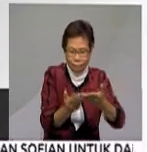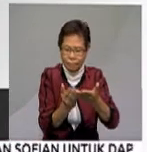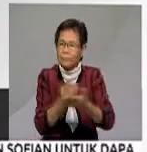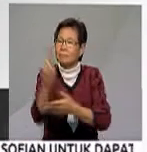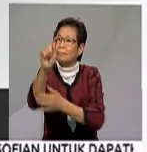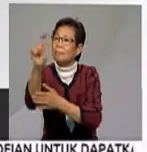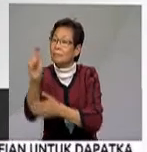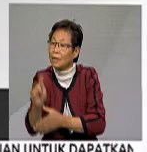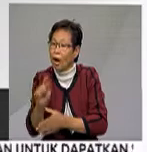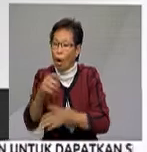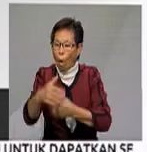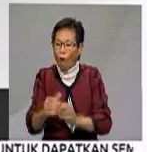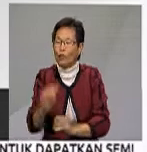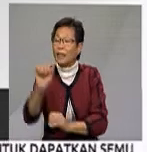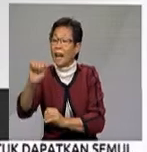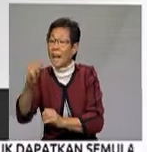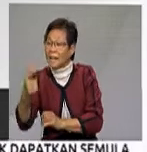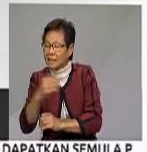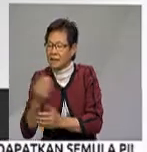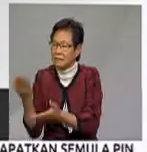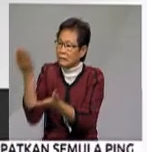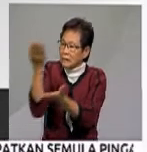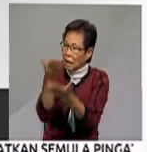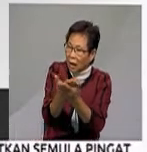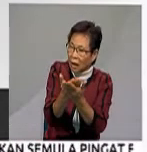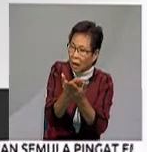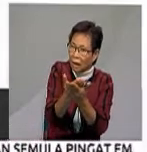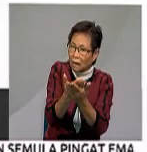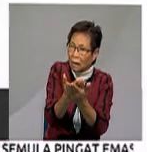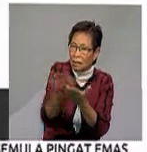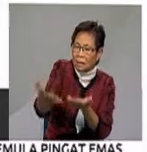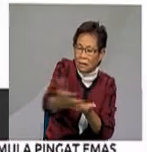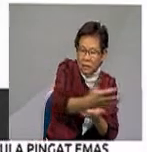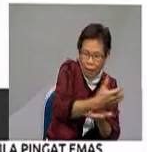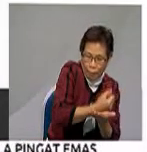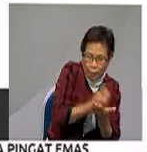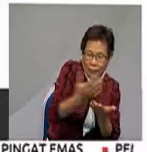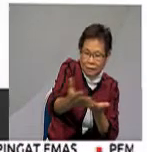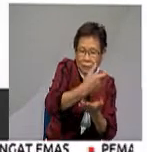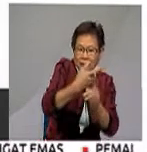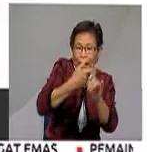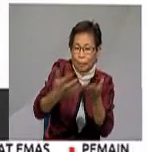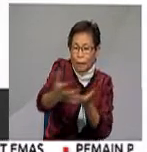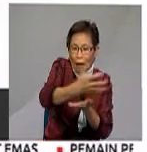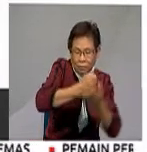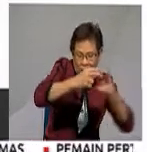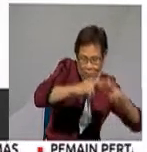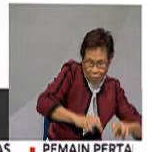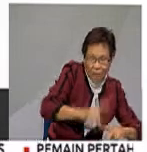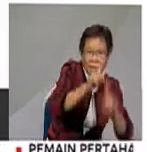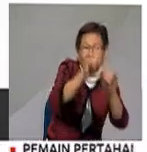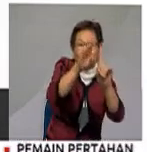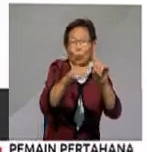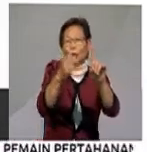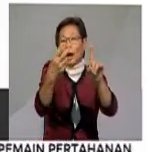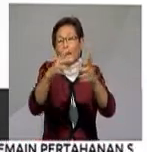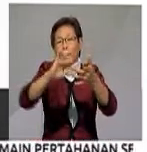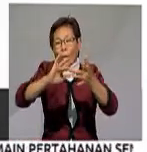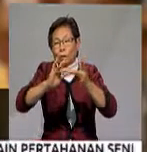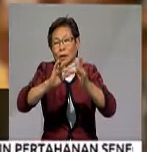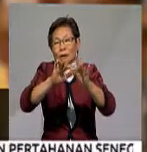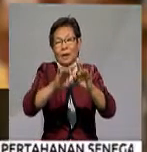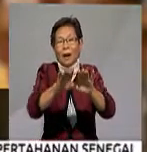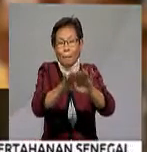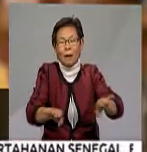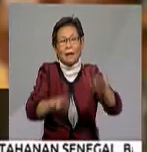kepada pejabat peguam negara berserta cadangan berdasarkan dapatan hasil siasatan. 1 Disember lalu, sebuah portal berita melaporkan